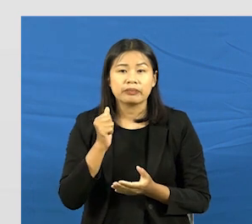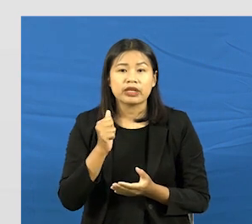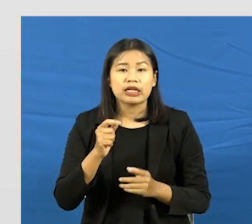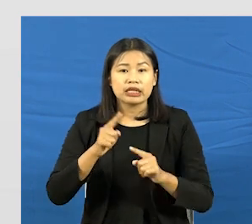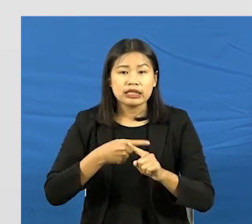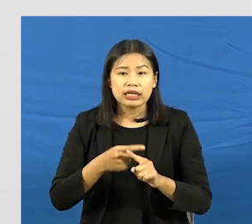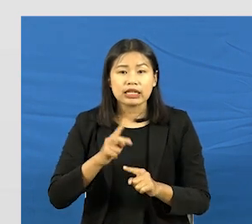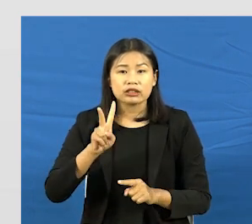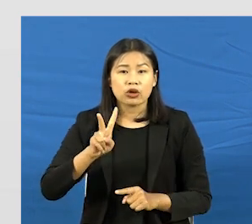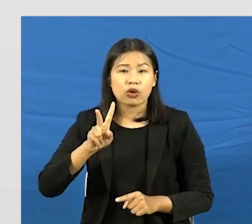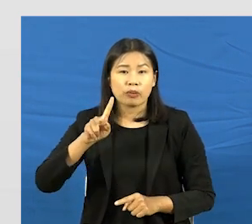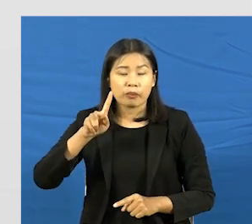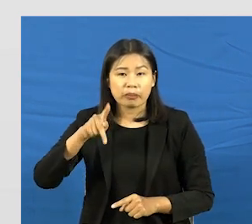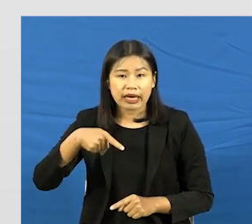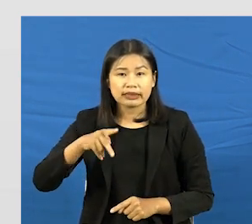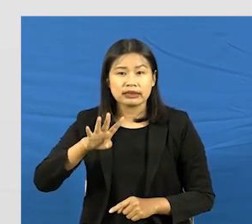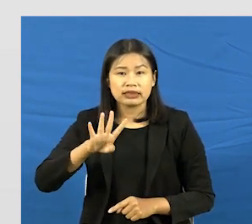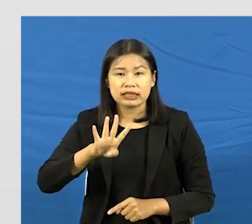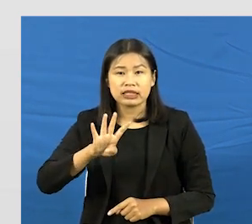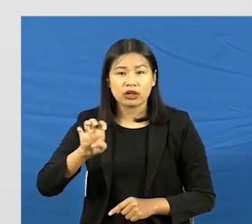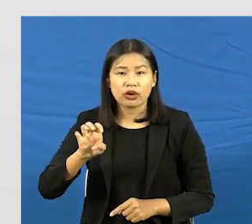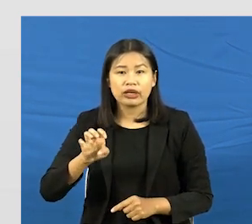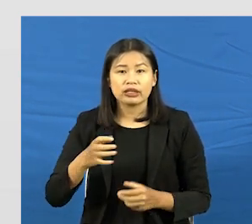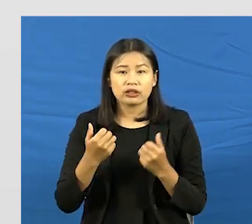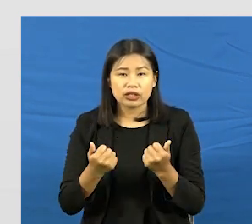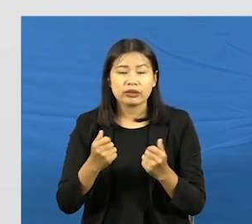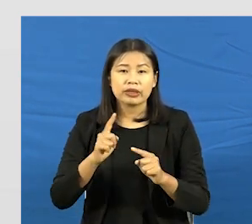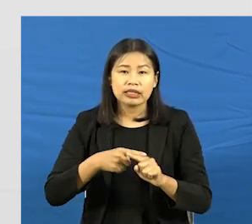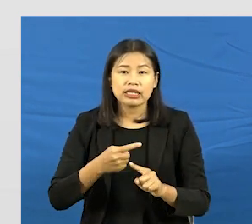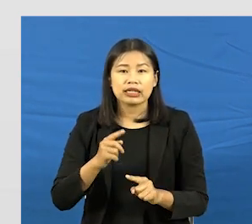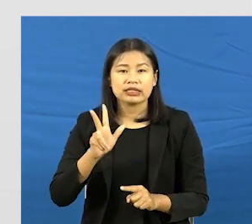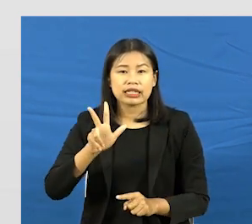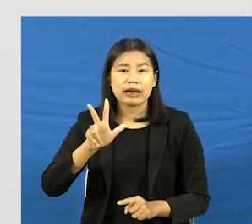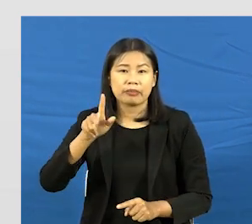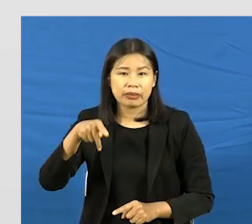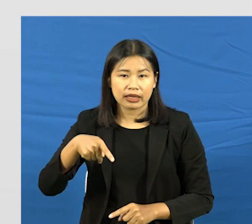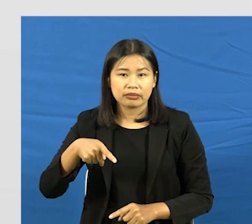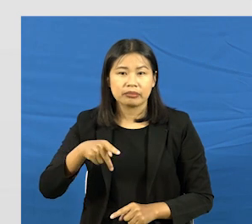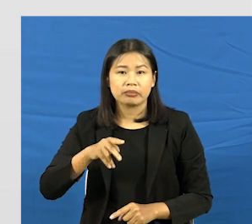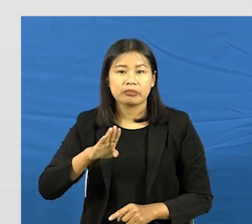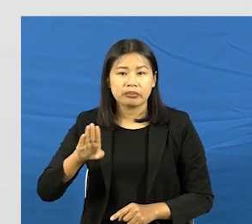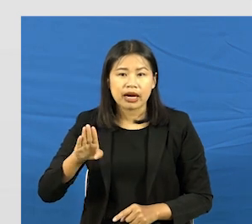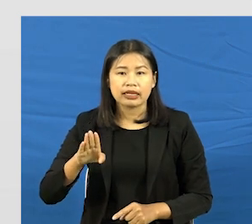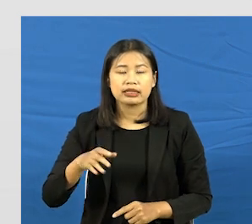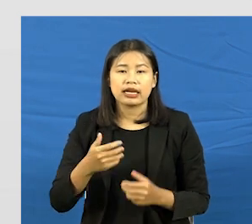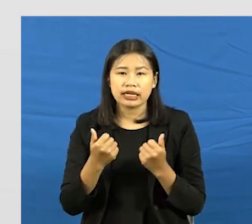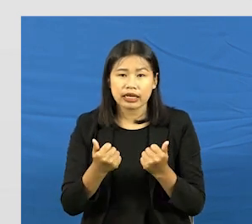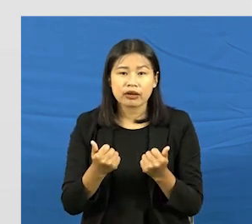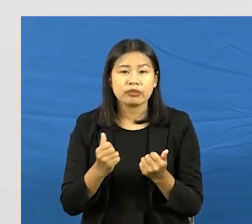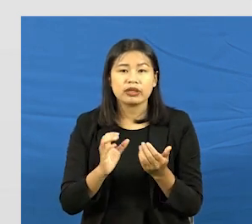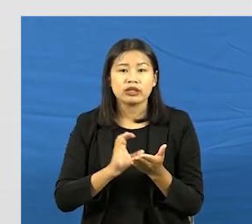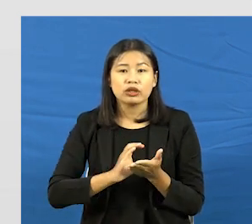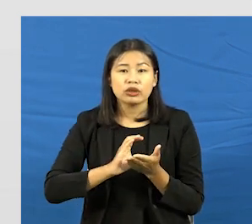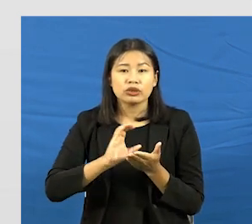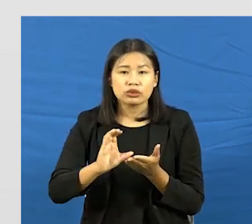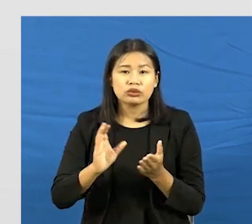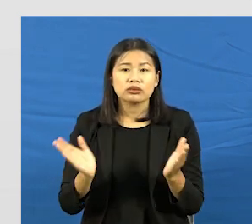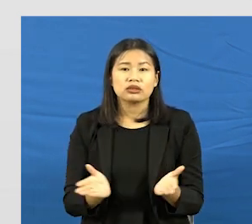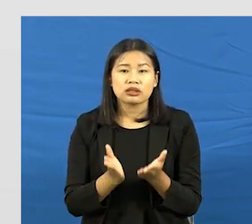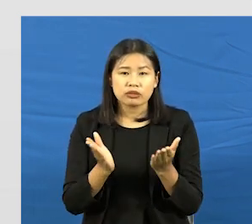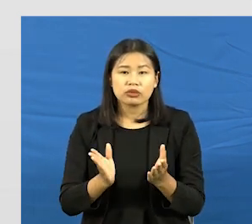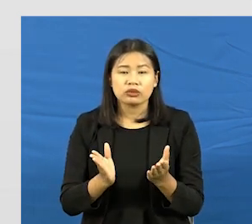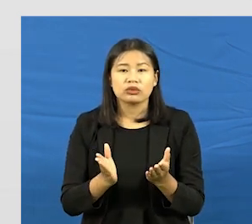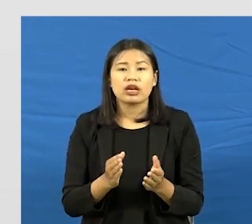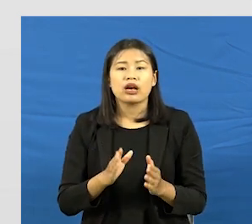ดือนละ 3,000 บาทนะครับอันนี้ก็เป็นสวัสดิการที่นักศึกษาทุกคนสามารถที่จะยื่นขอได้นะครับถ้าอยู่ในคุณสมบัติน